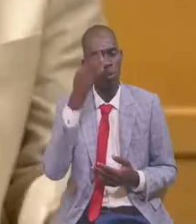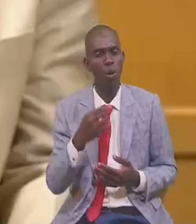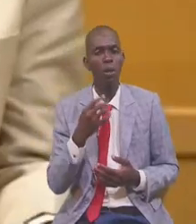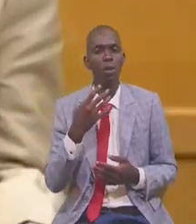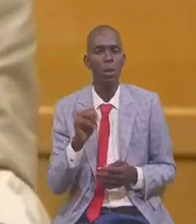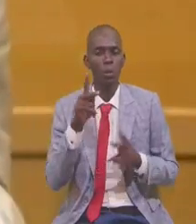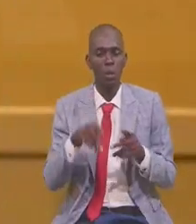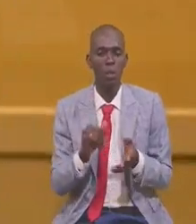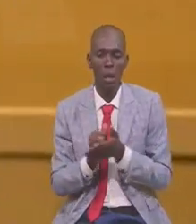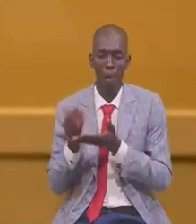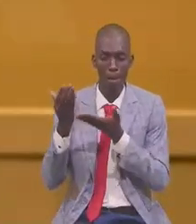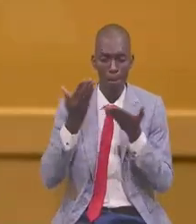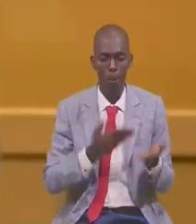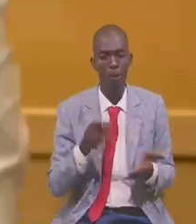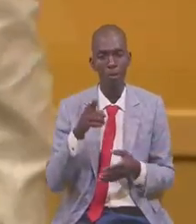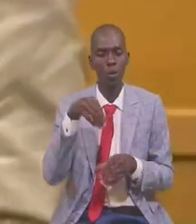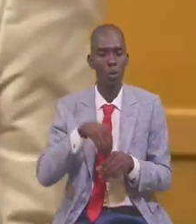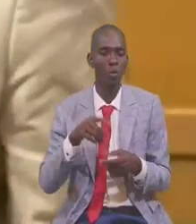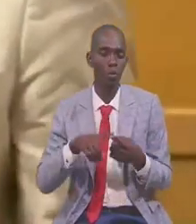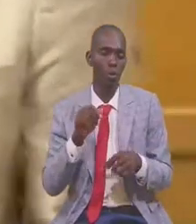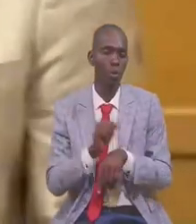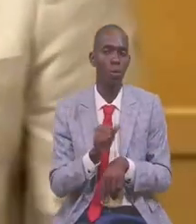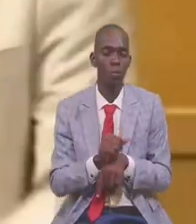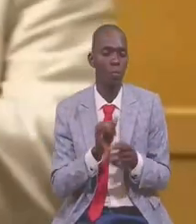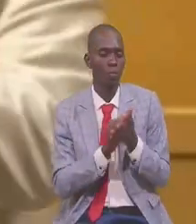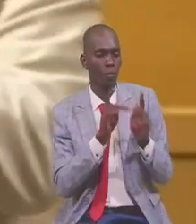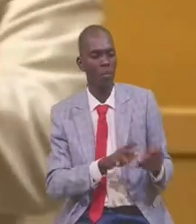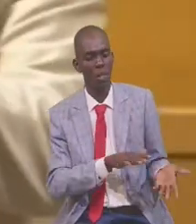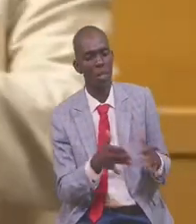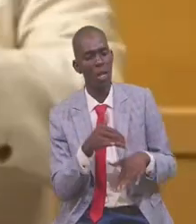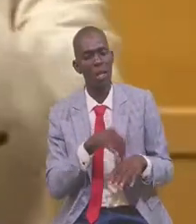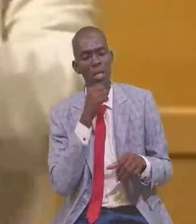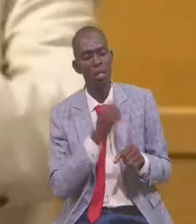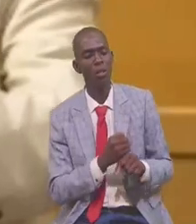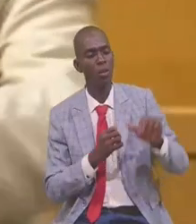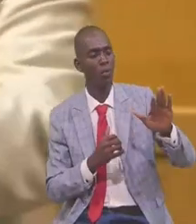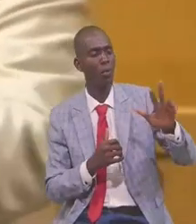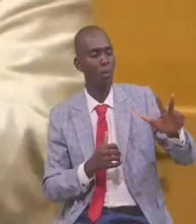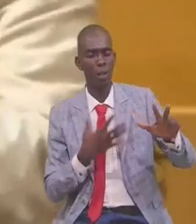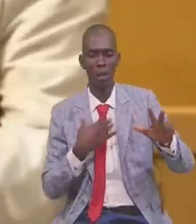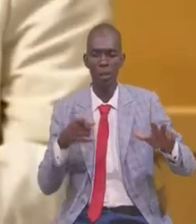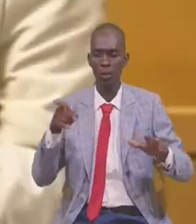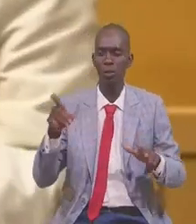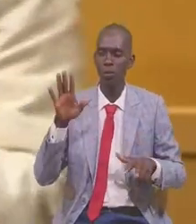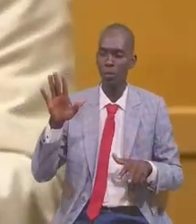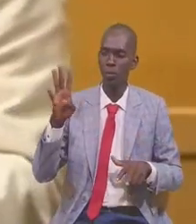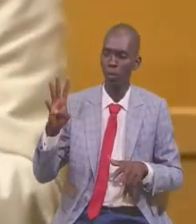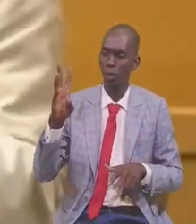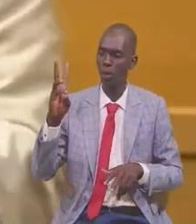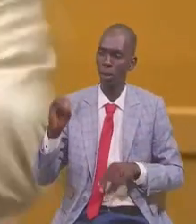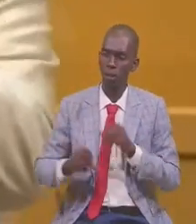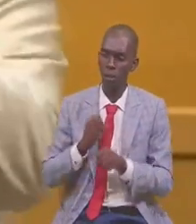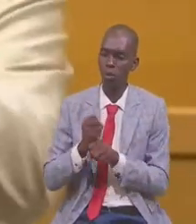dans l'évangile. Il est peut-être mort à 53 ans et à 64, 70 ans, tu es encore